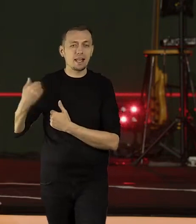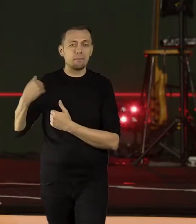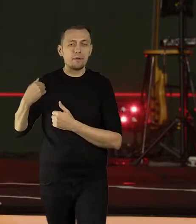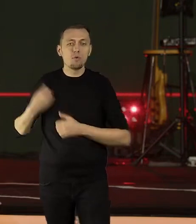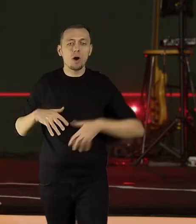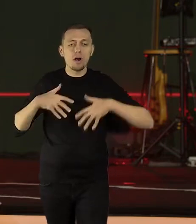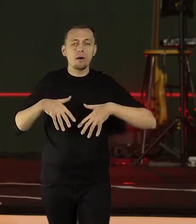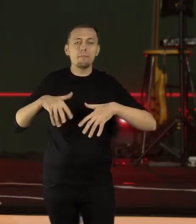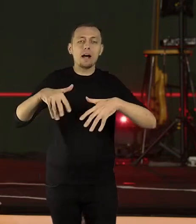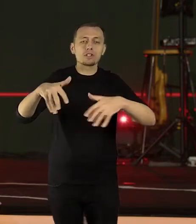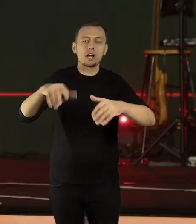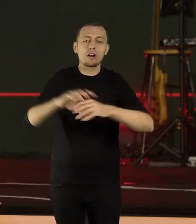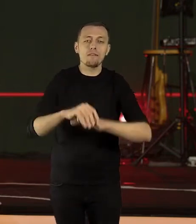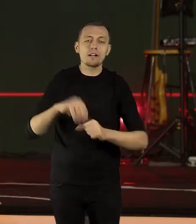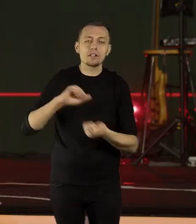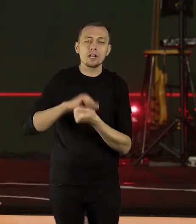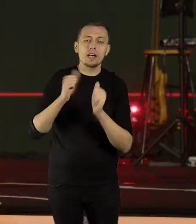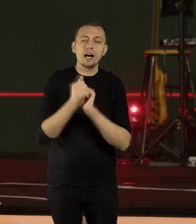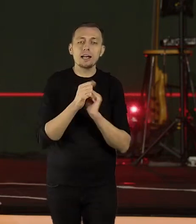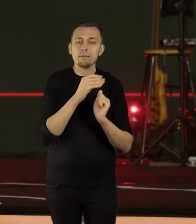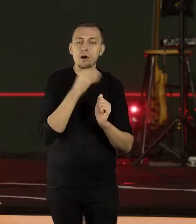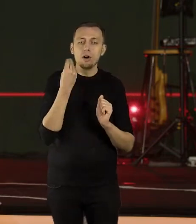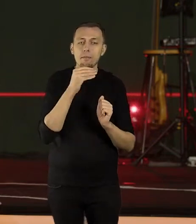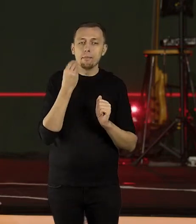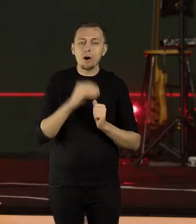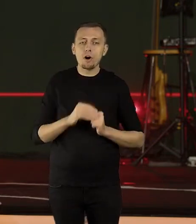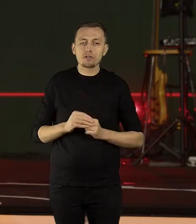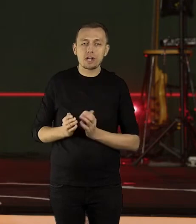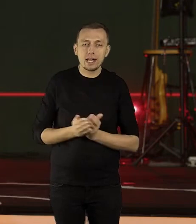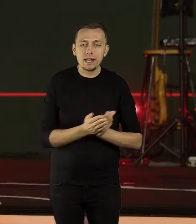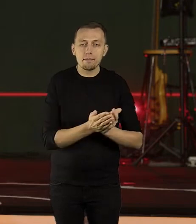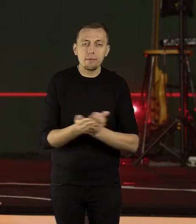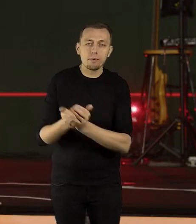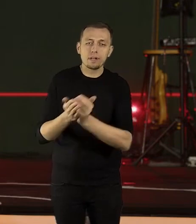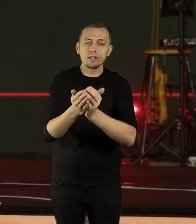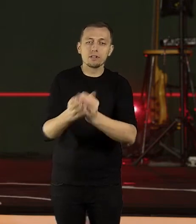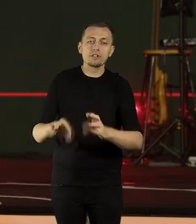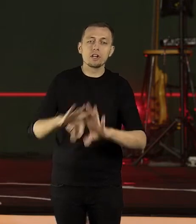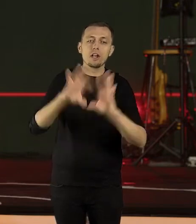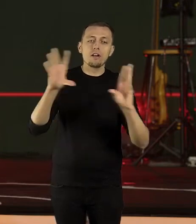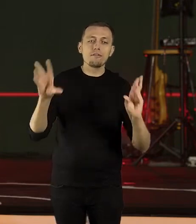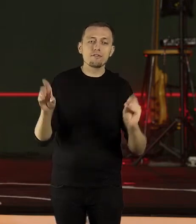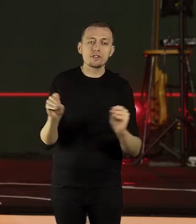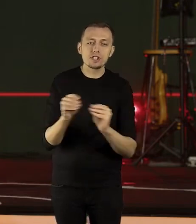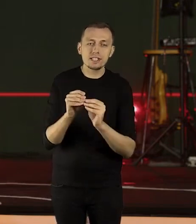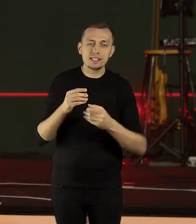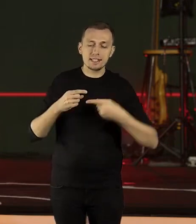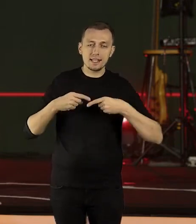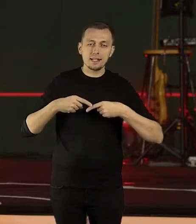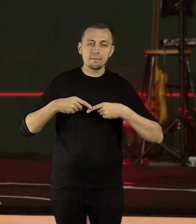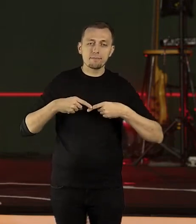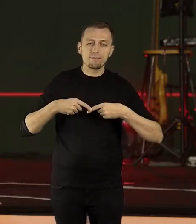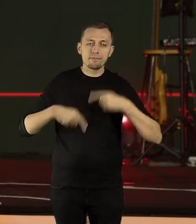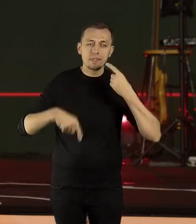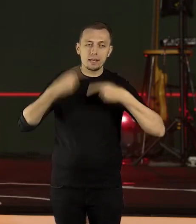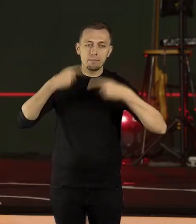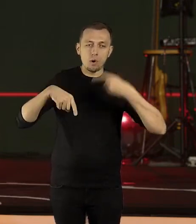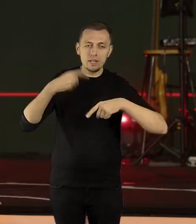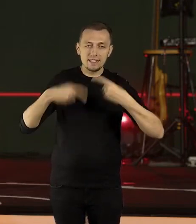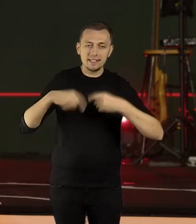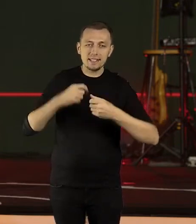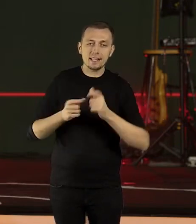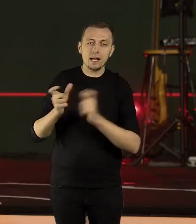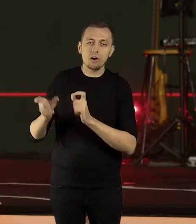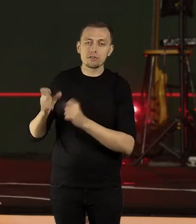wszystkie floty morskie, które kiedykolwiek pływały, wszystkie parlamenty, wszyscy królowie, którzy kiedykolwiek rządzili,